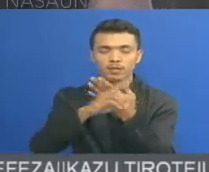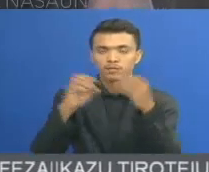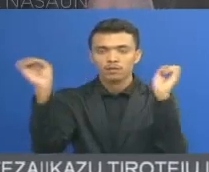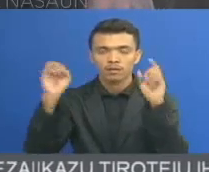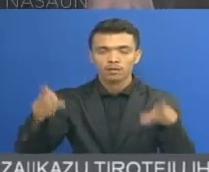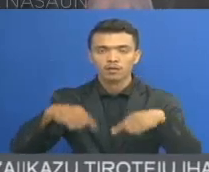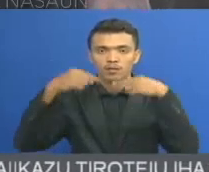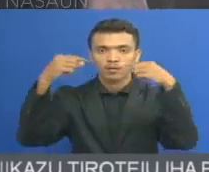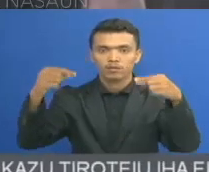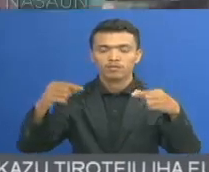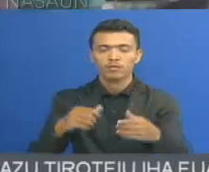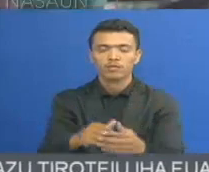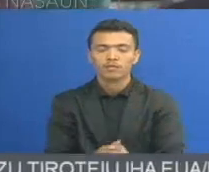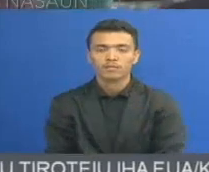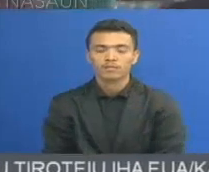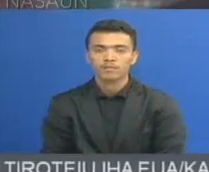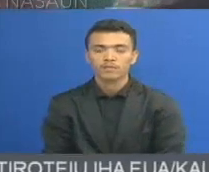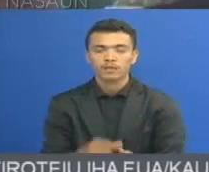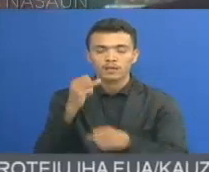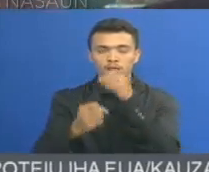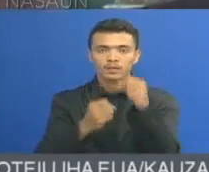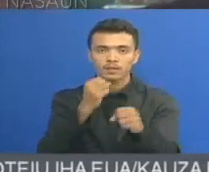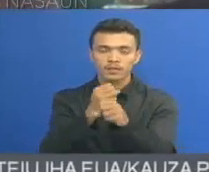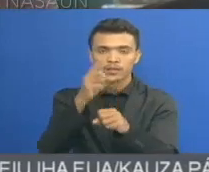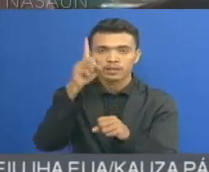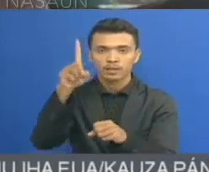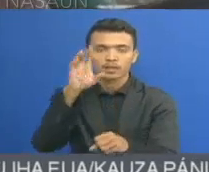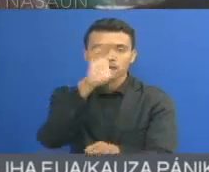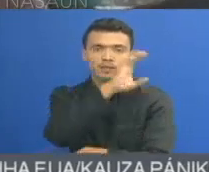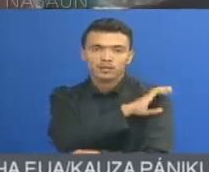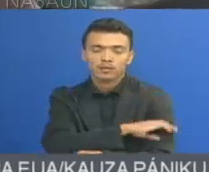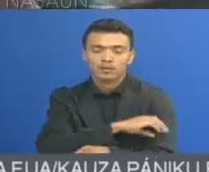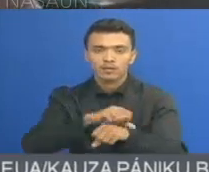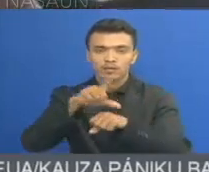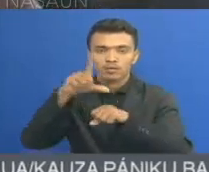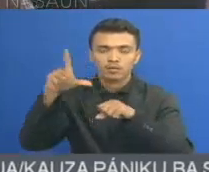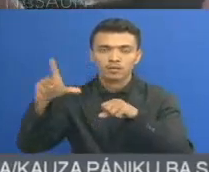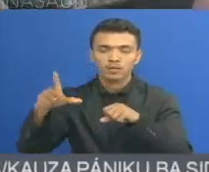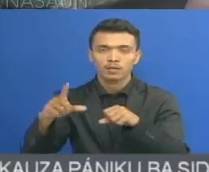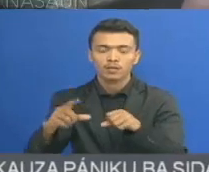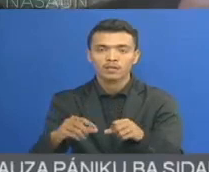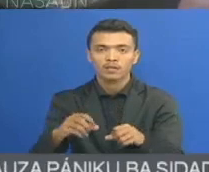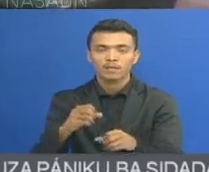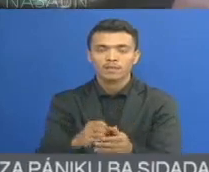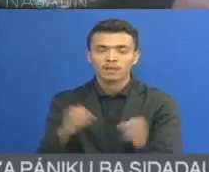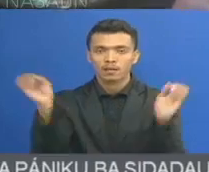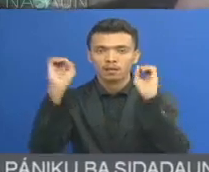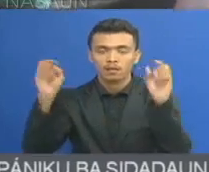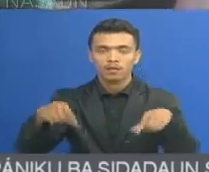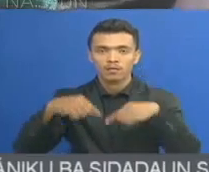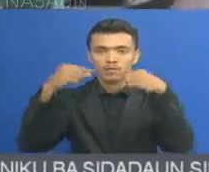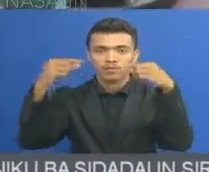2 tahun ini amina suti laiha. Durante tinani da ba siguran sosial ne durante tinani da atu batinani da ne la ko afal. I